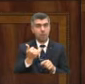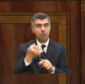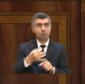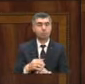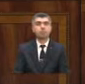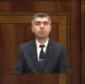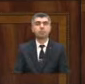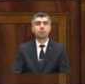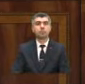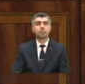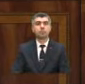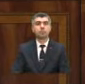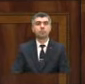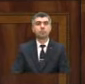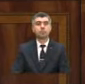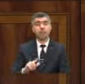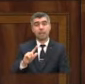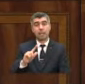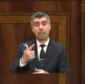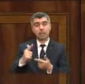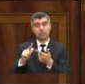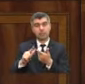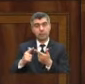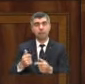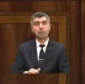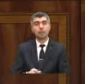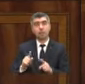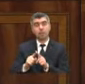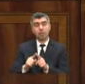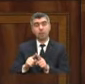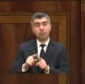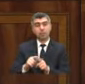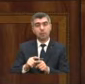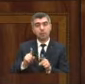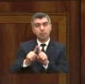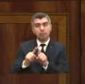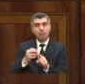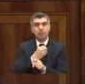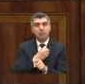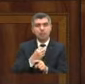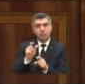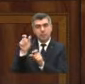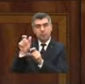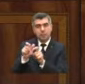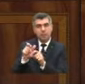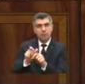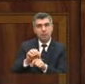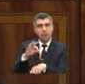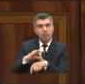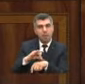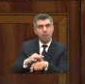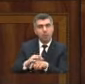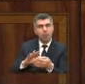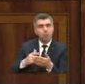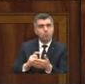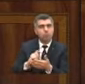الحكومة، المحور الثاني هو محور إدماج القطاع الغير مهيكل وخلق مناصب الشغل ودعم القدرة الشرائية للمواطنين. شحال قدنا ما